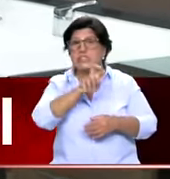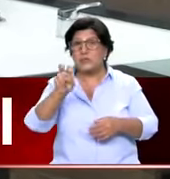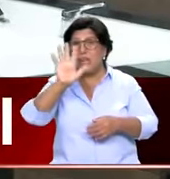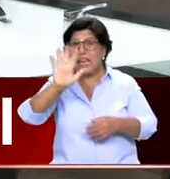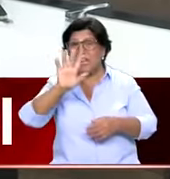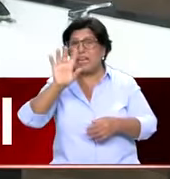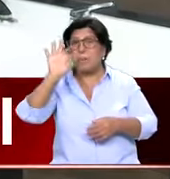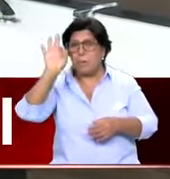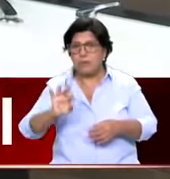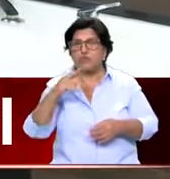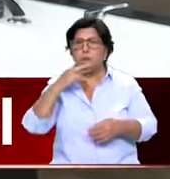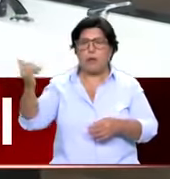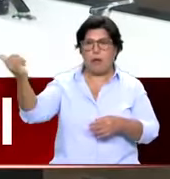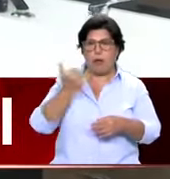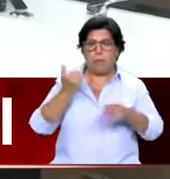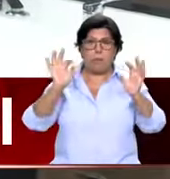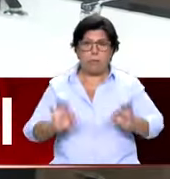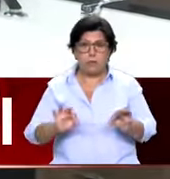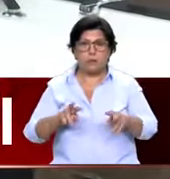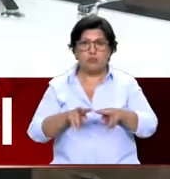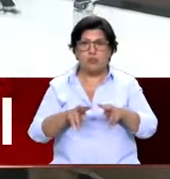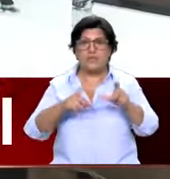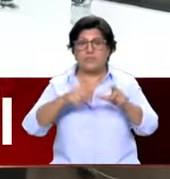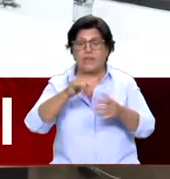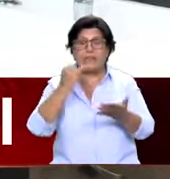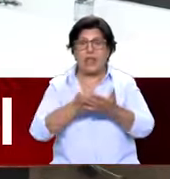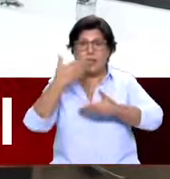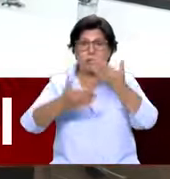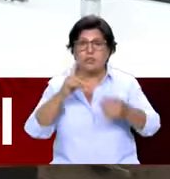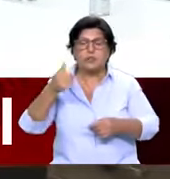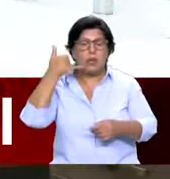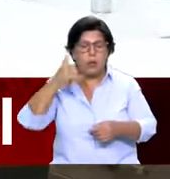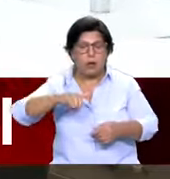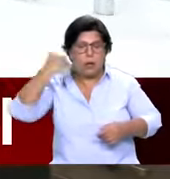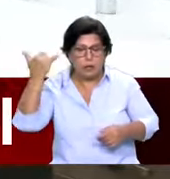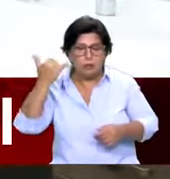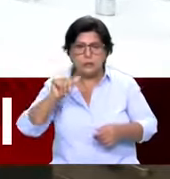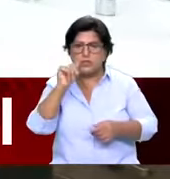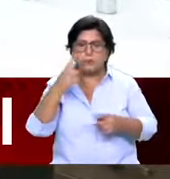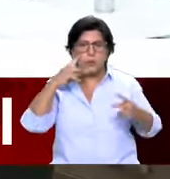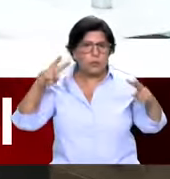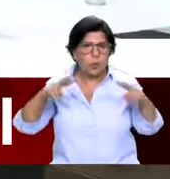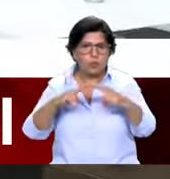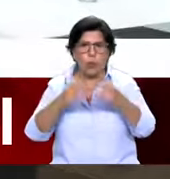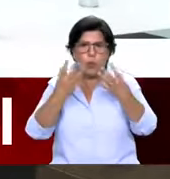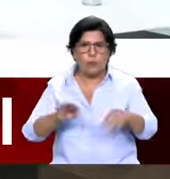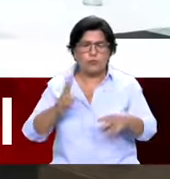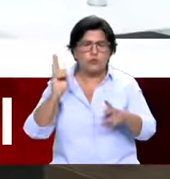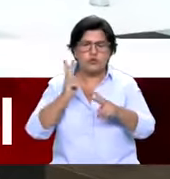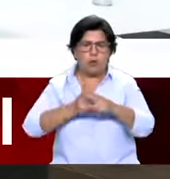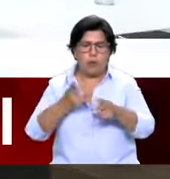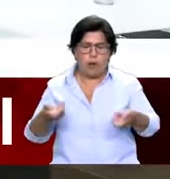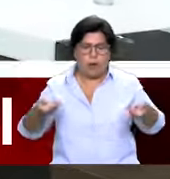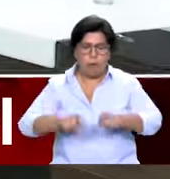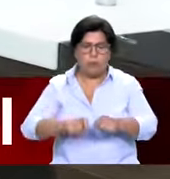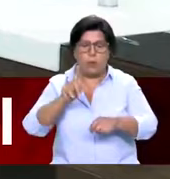ile başlayan bir numaradan gelen aramayla başladı. Murat Sevim iddiasına göre o telefonu açtı ancak hiçbir görüşme olmadan anında kapattı.